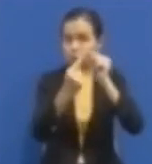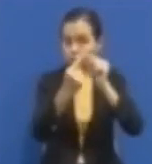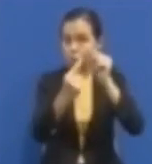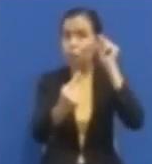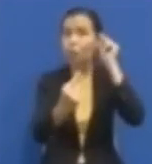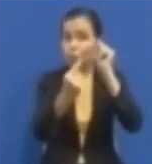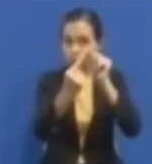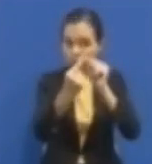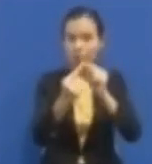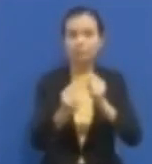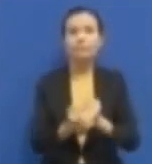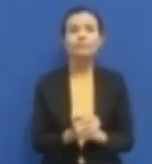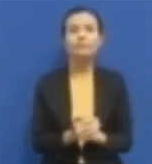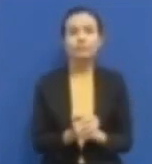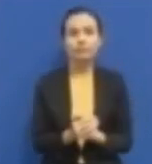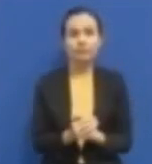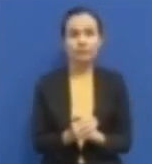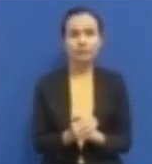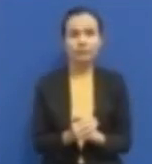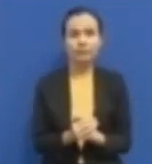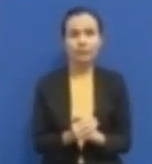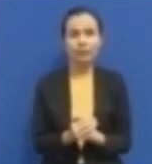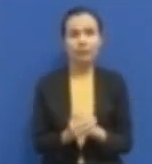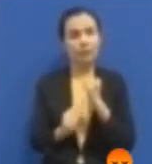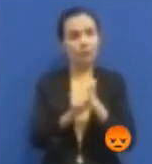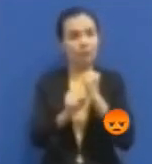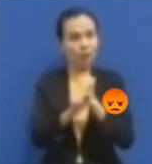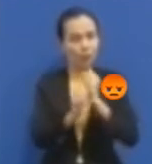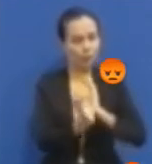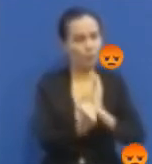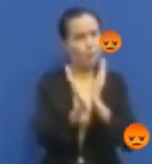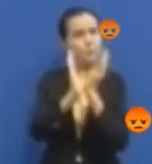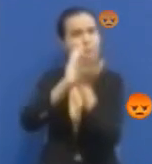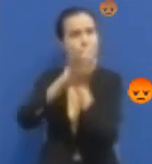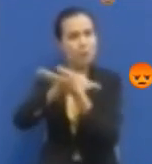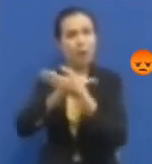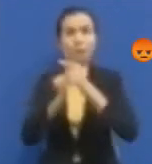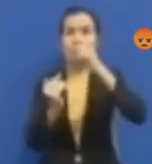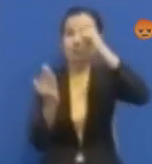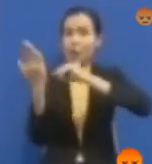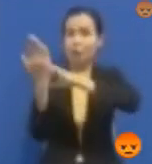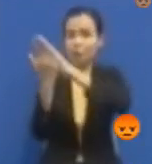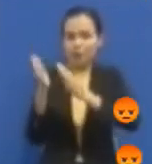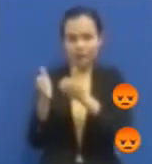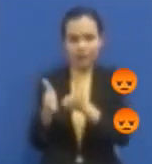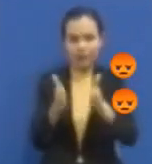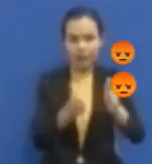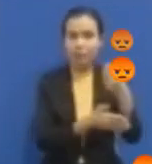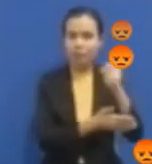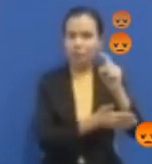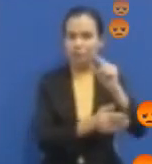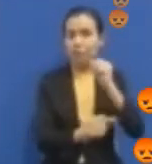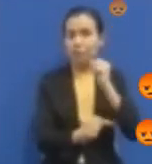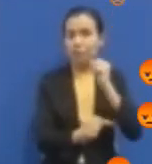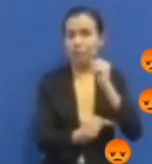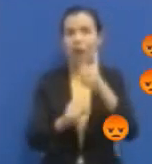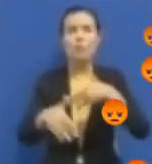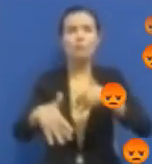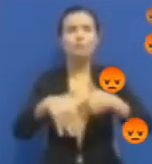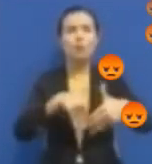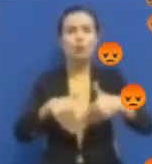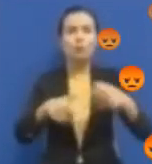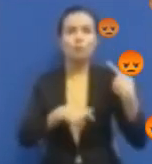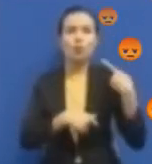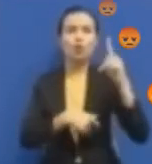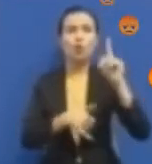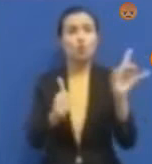ายก็คือการที่จะสร้างผลการเปลี่ยนแปลงของประเทศใน11ด้านให้เกิดขึ้นและก็ประชาชนได้รับประโยช